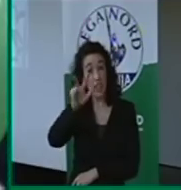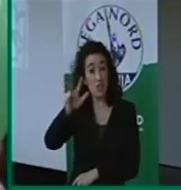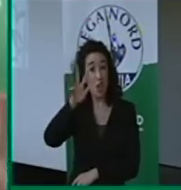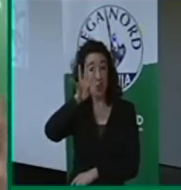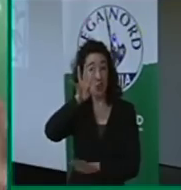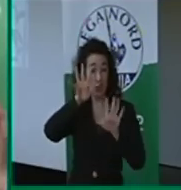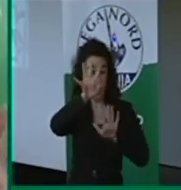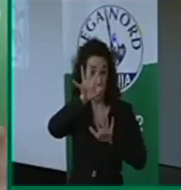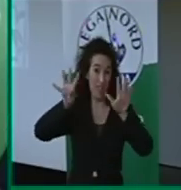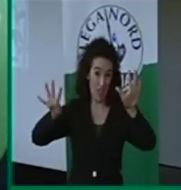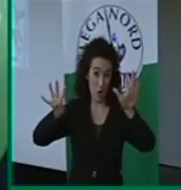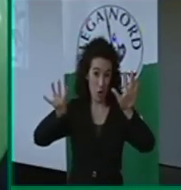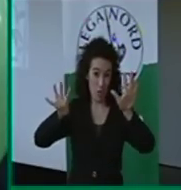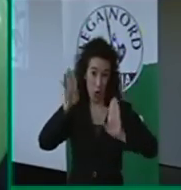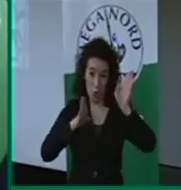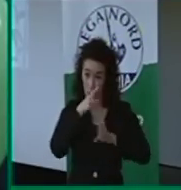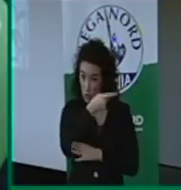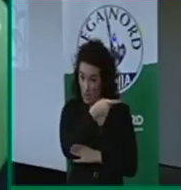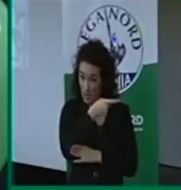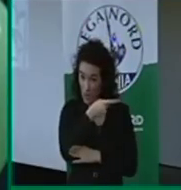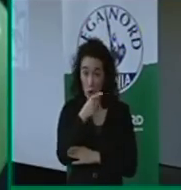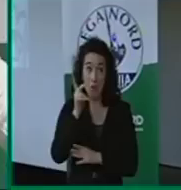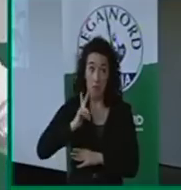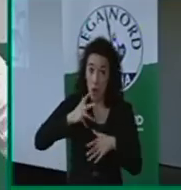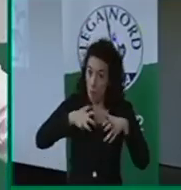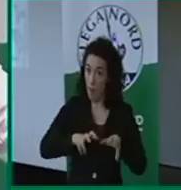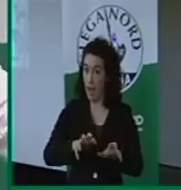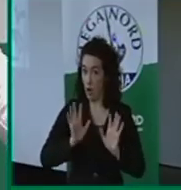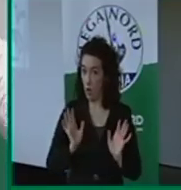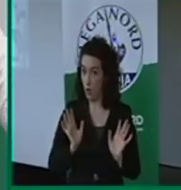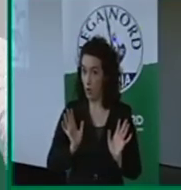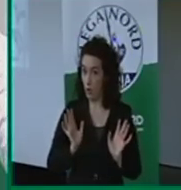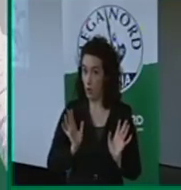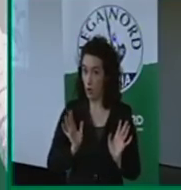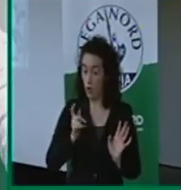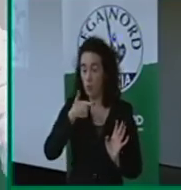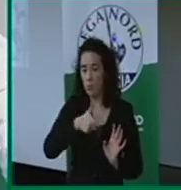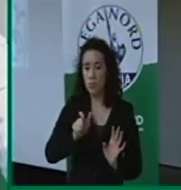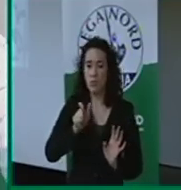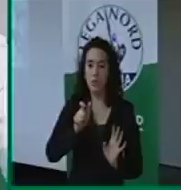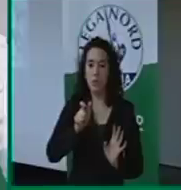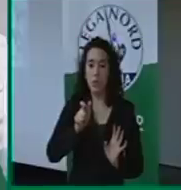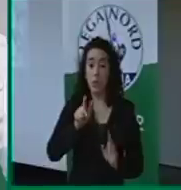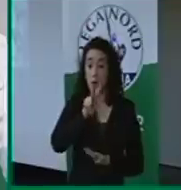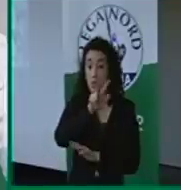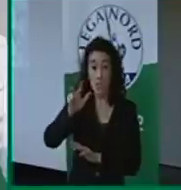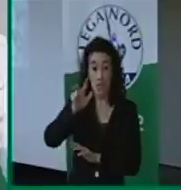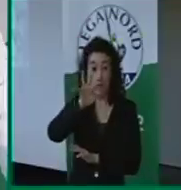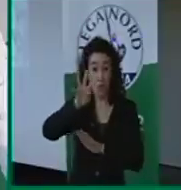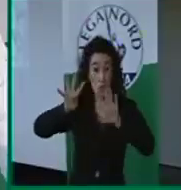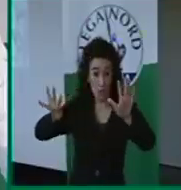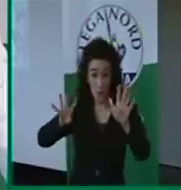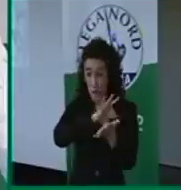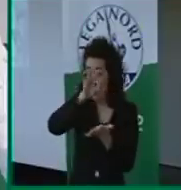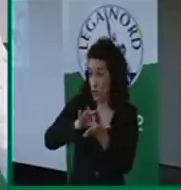Galileo rispetto ad essere riabilitati anche qua anche perché secondo me abbiamo non so se abbiamo 359